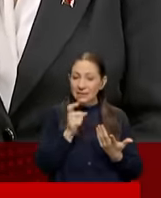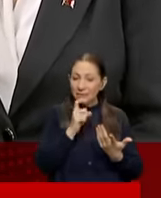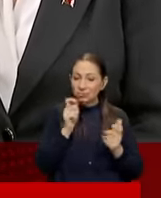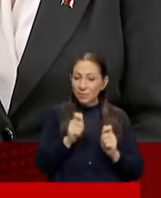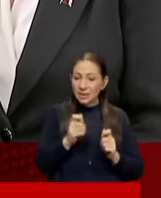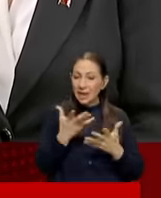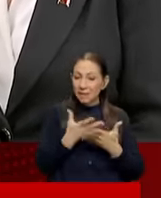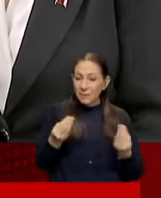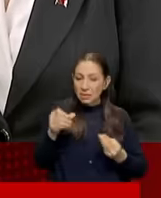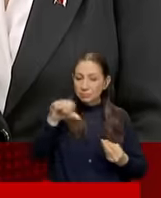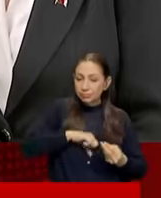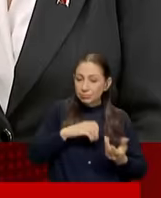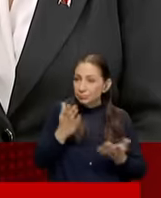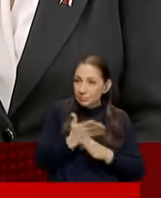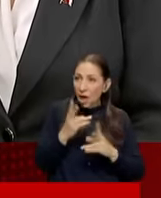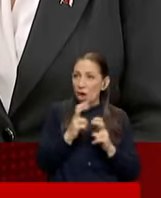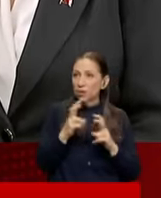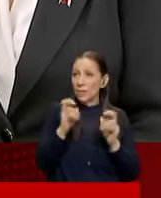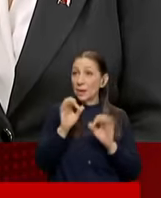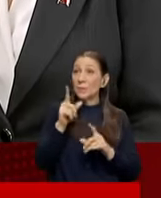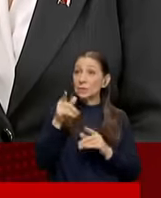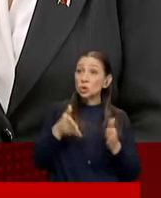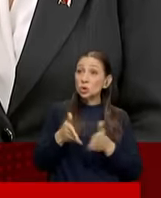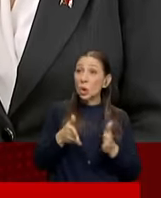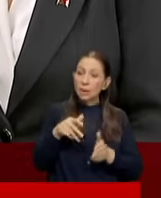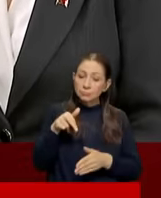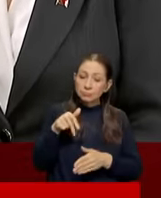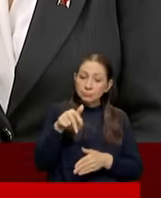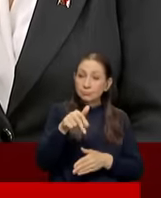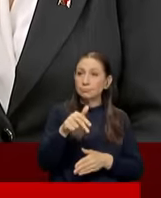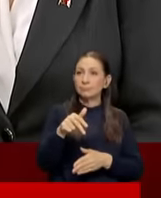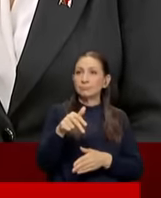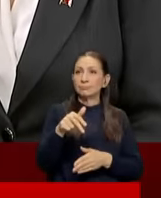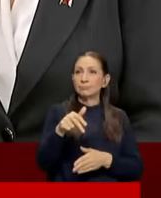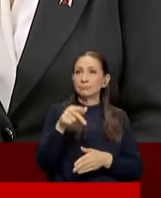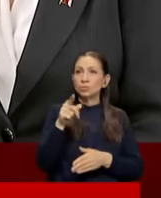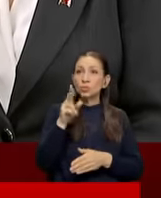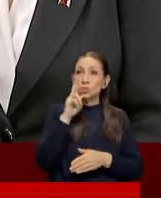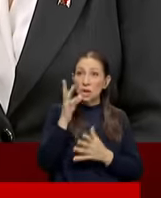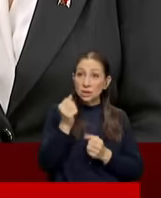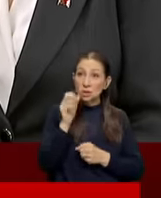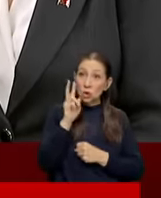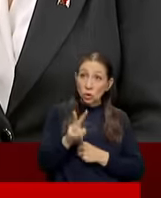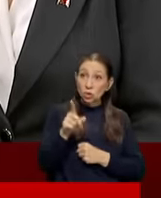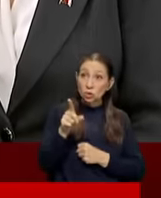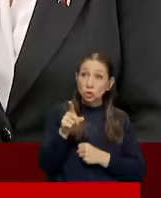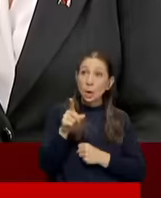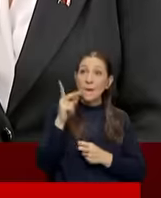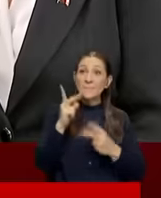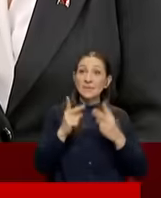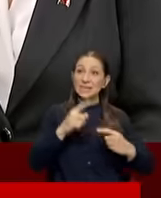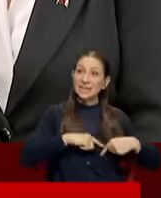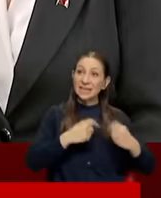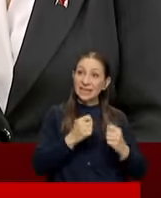kaybettik araştırması içinde Eee Ama siz sokağa çıktığınızda Eee bu sonucu alacağınızı gördünüz birtakım